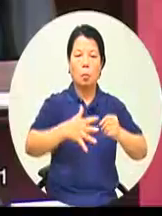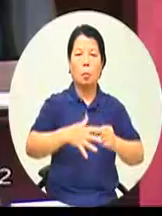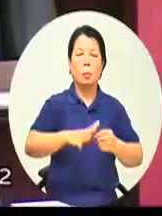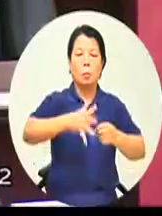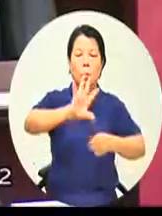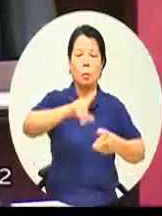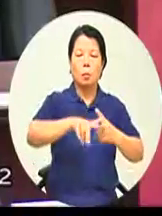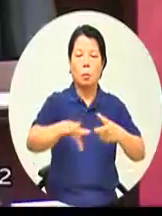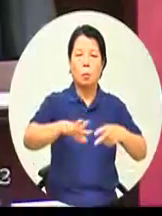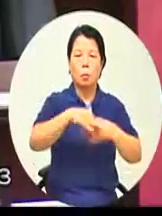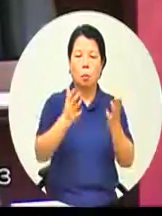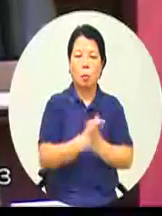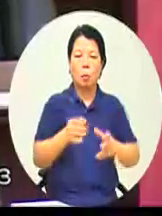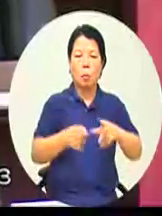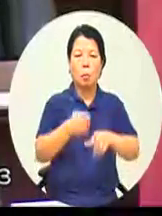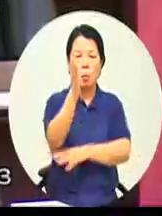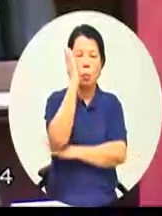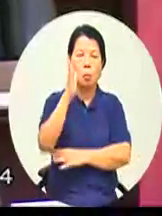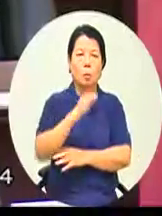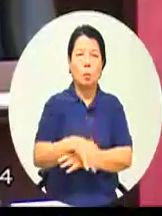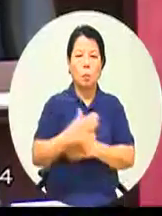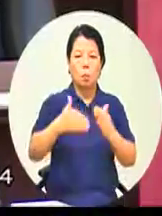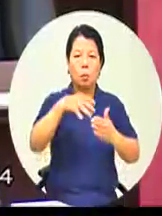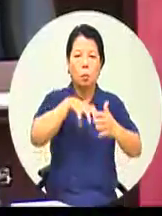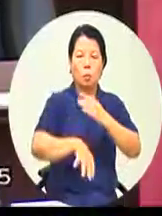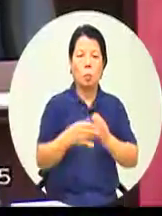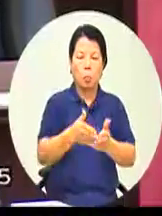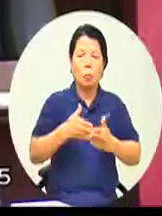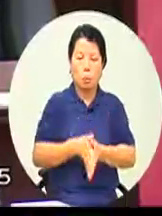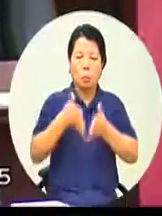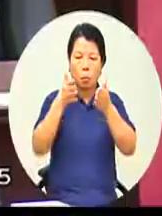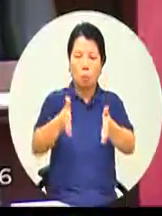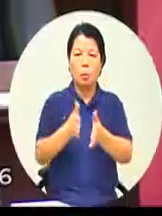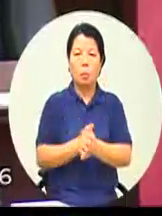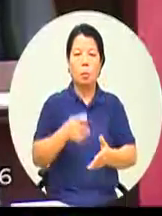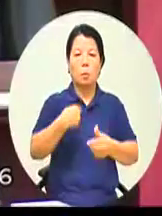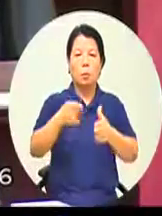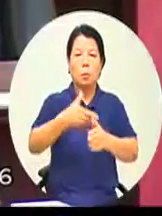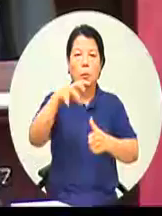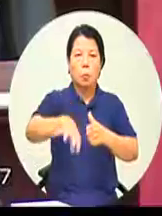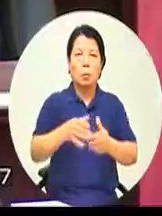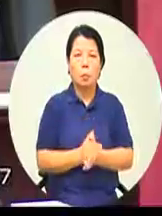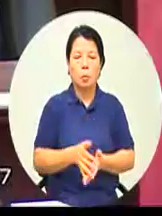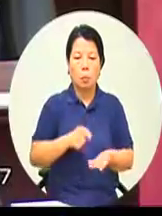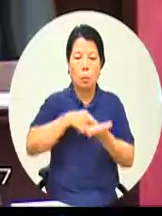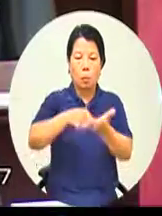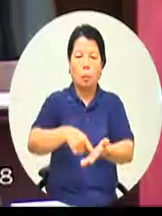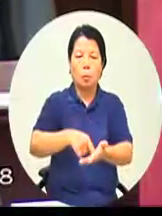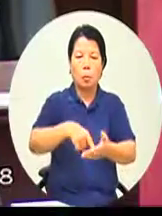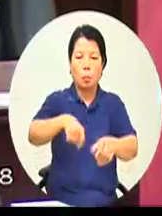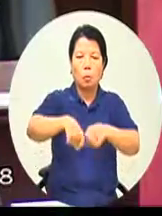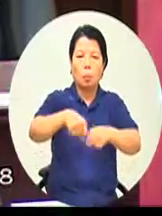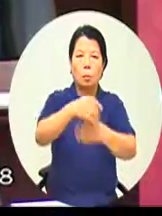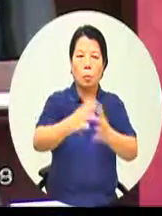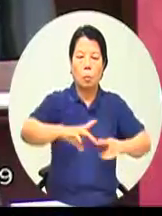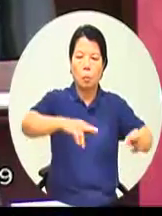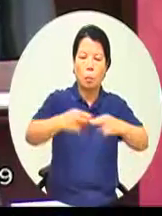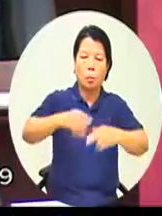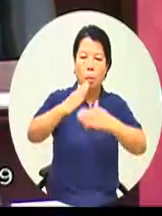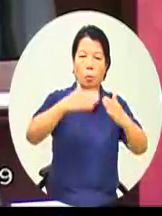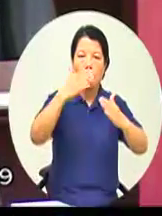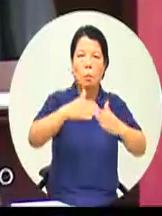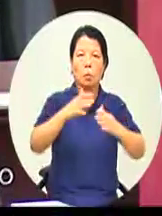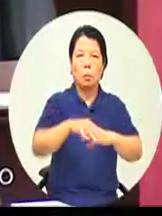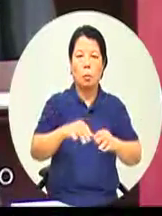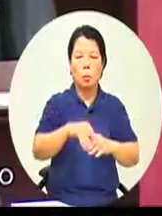学校其实都有向教育局甚至向教育部提出相关计划要来改善校舍等等的措施，